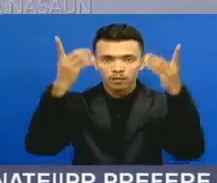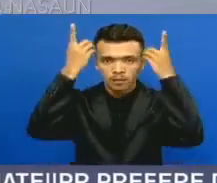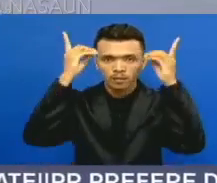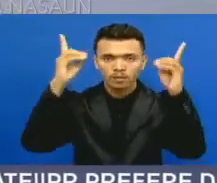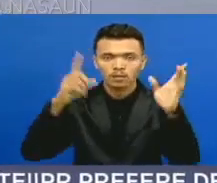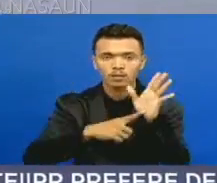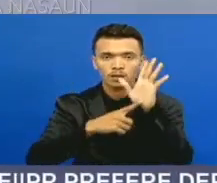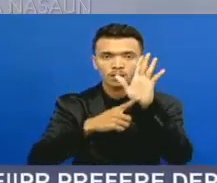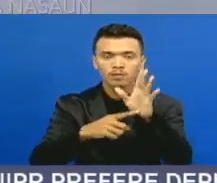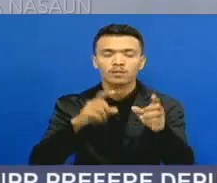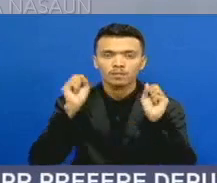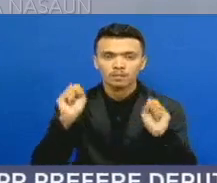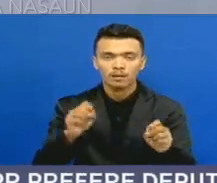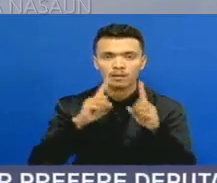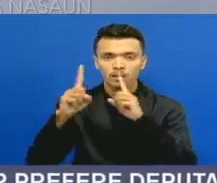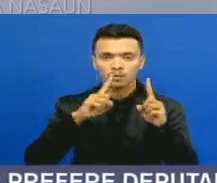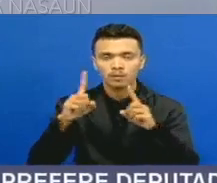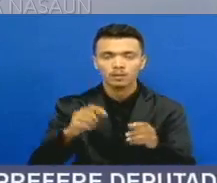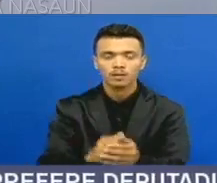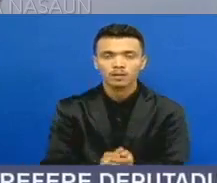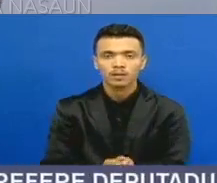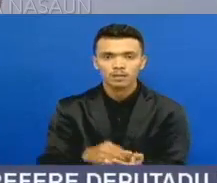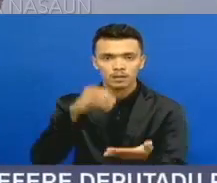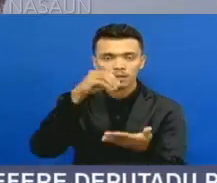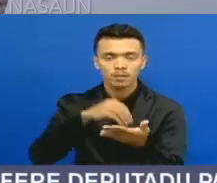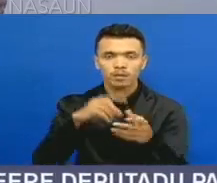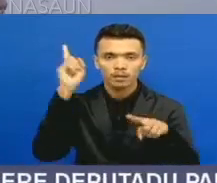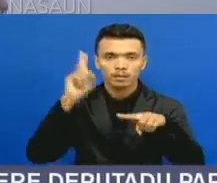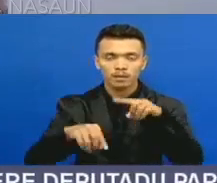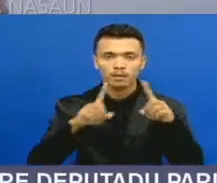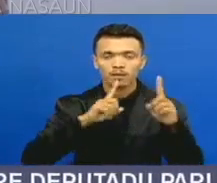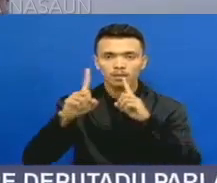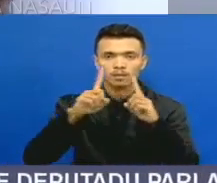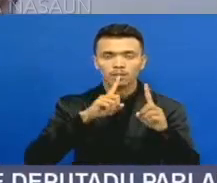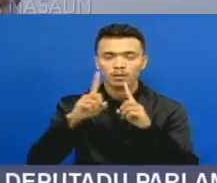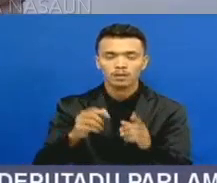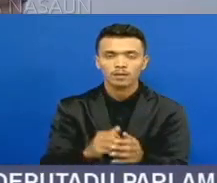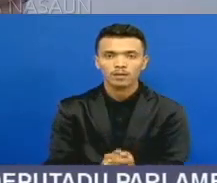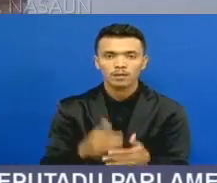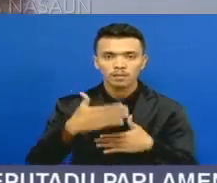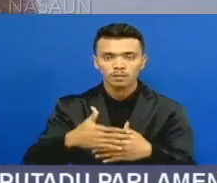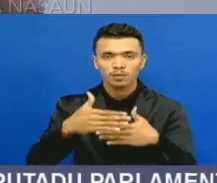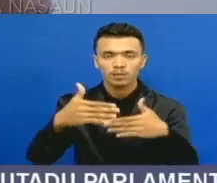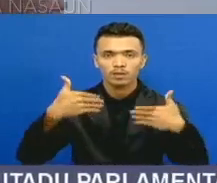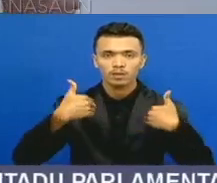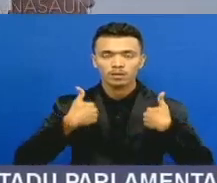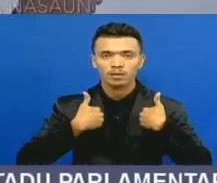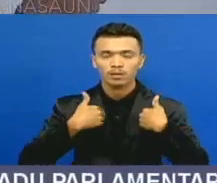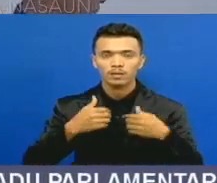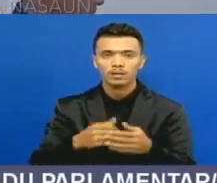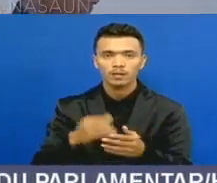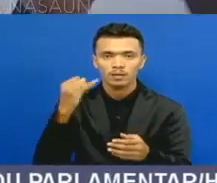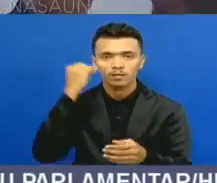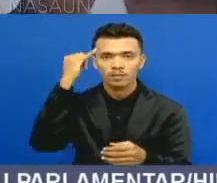saiona, nem é possibilidade de colher para truma. Mas quando é recurso ela, nem vai colher. Também pior ainda enquanto processo em si ela inquérito. Nem está